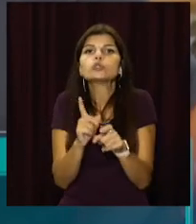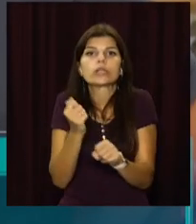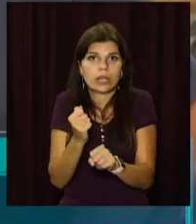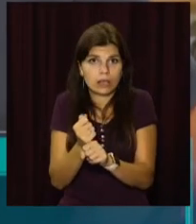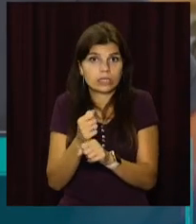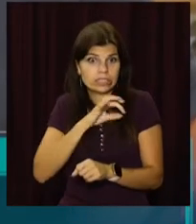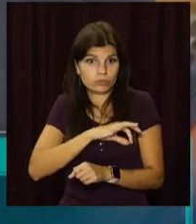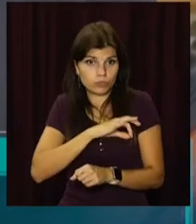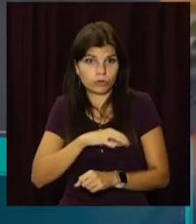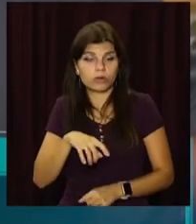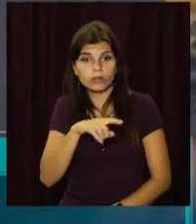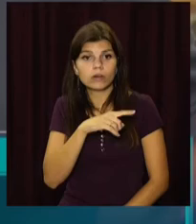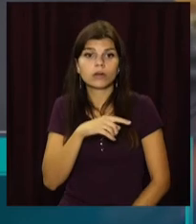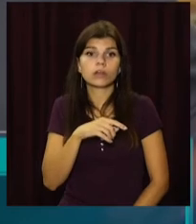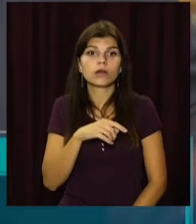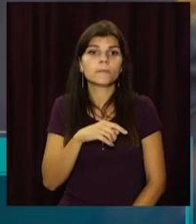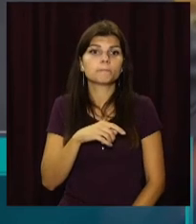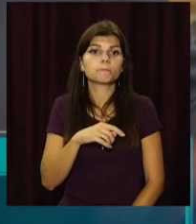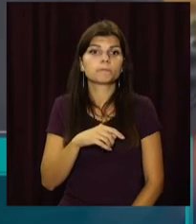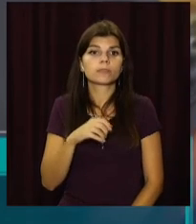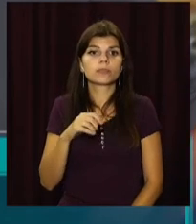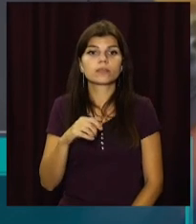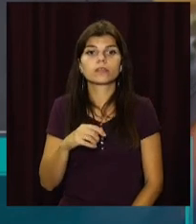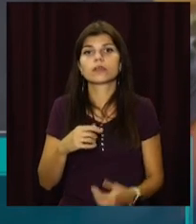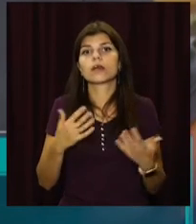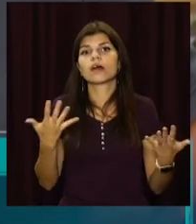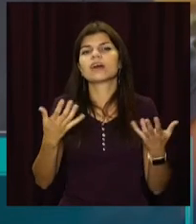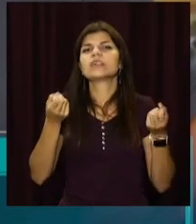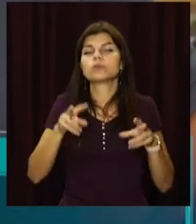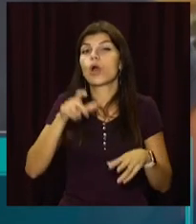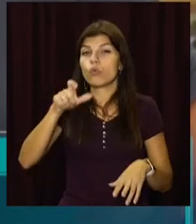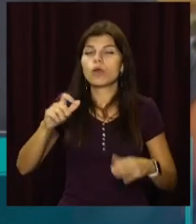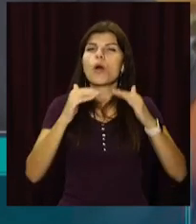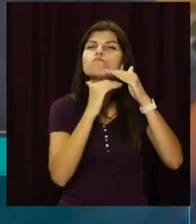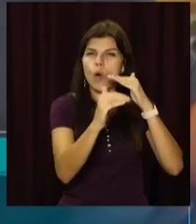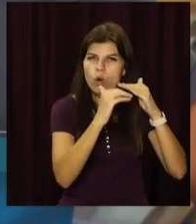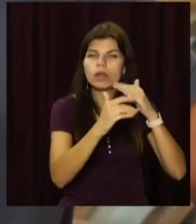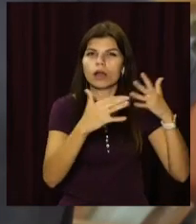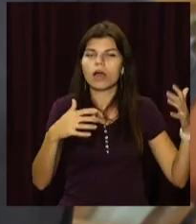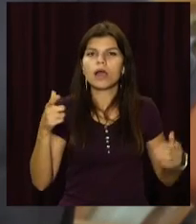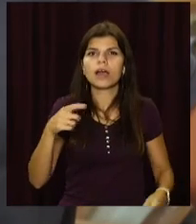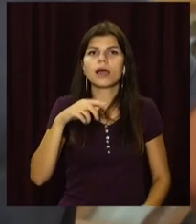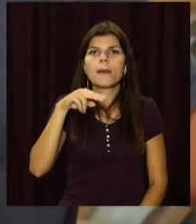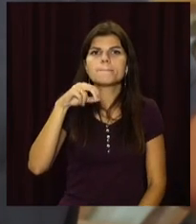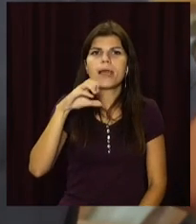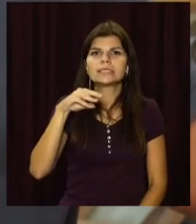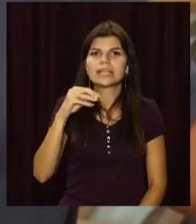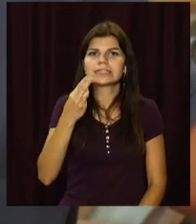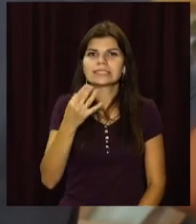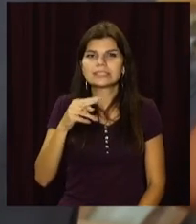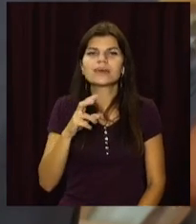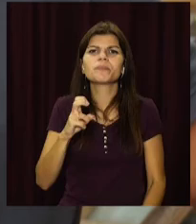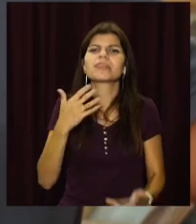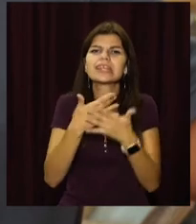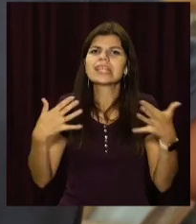полях, які базуються на внесенні гербіцидів, пестицидів, тобто синтетичних отруйних